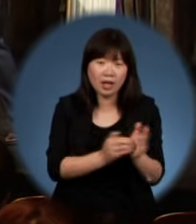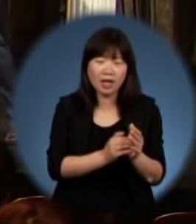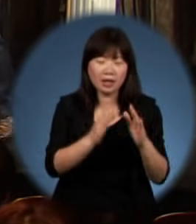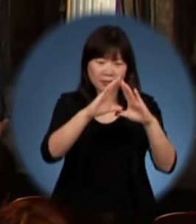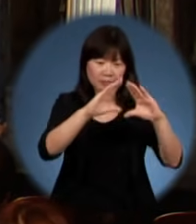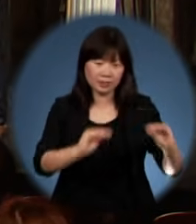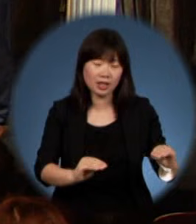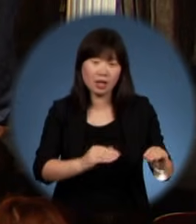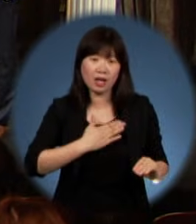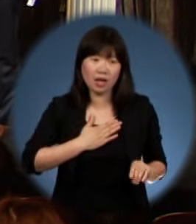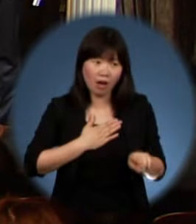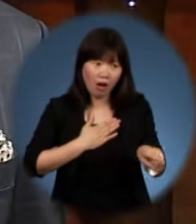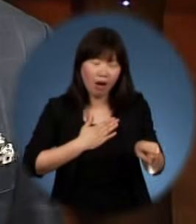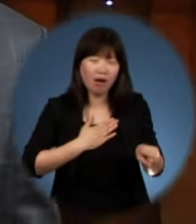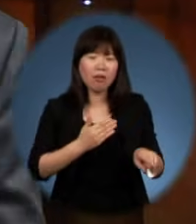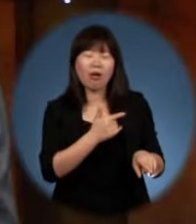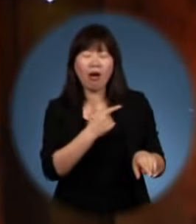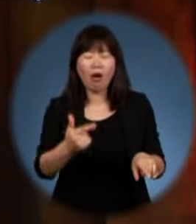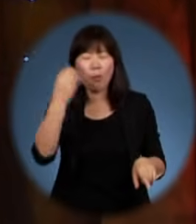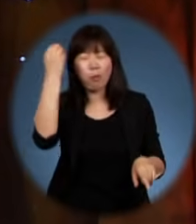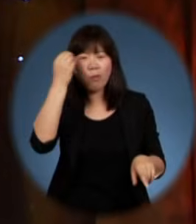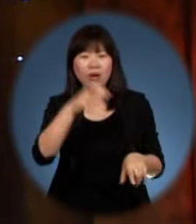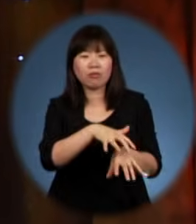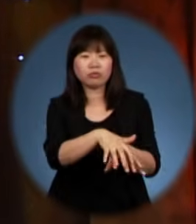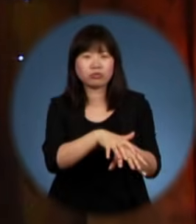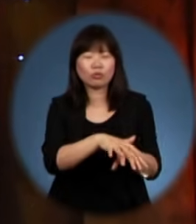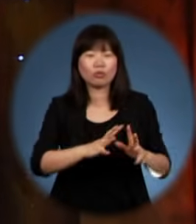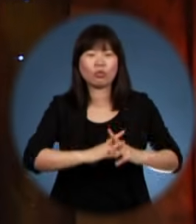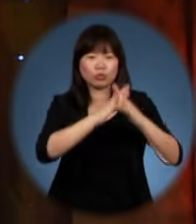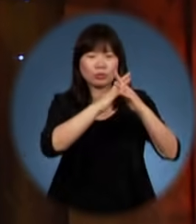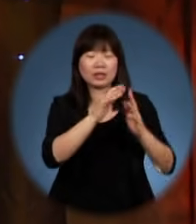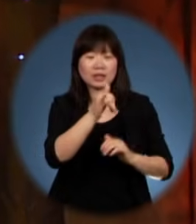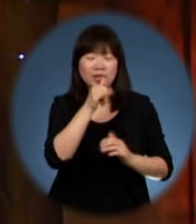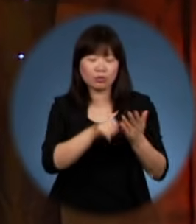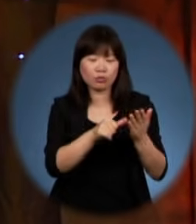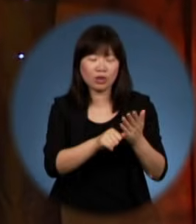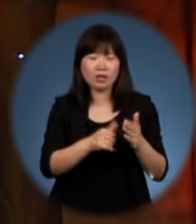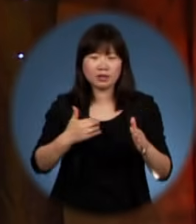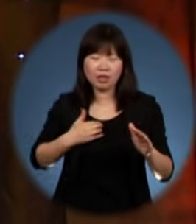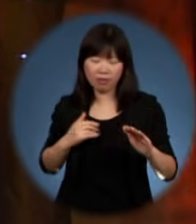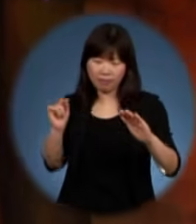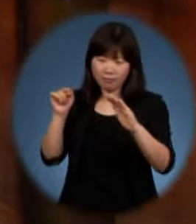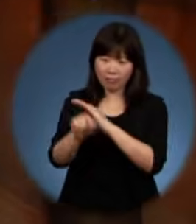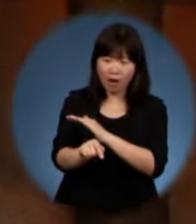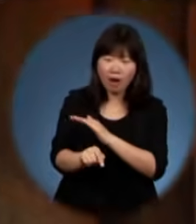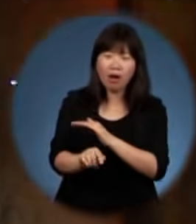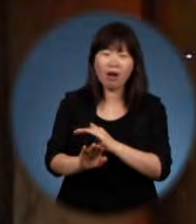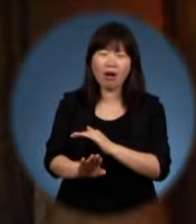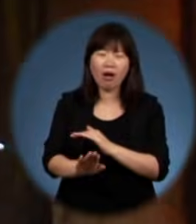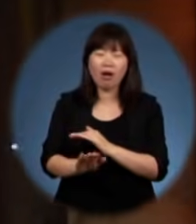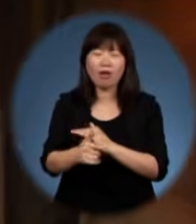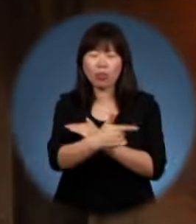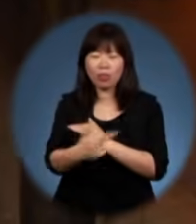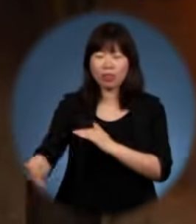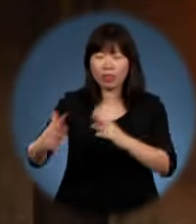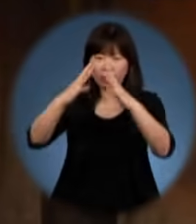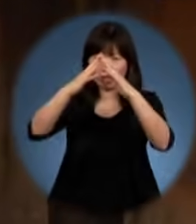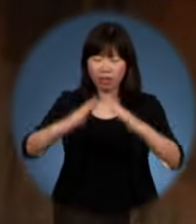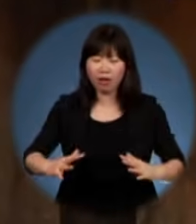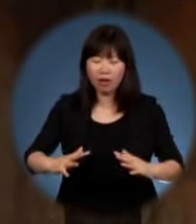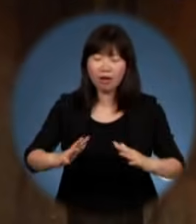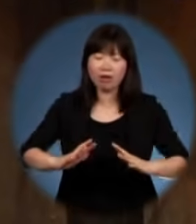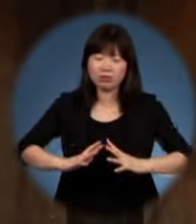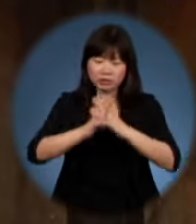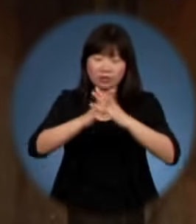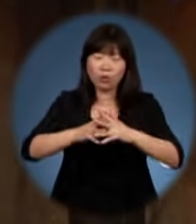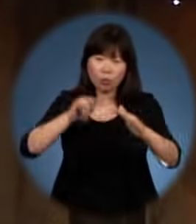엄청난 구조물입니다 엄청난 구조물의 제가 피래미 나를 들어가 봤는데요 기자의 대피 합니다 구프 가 지금을